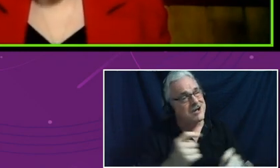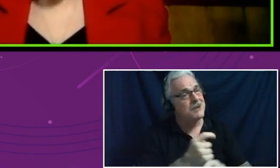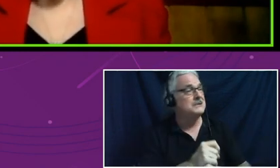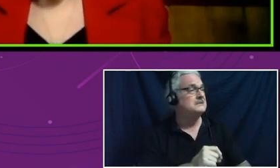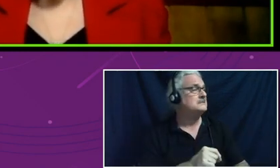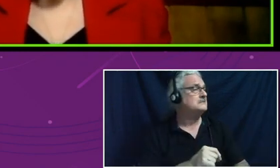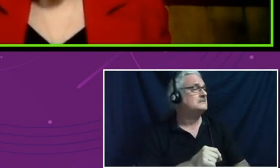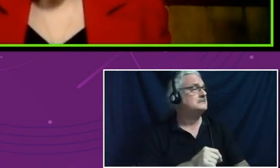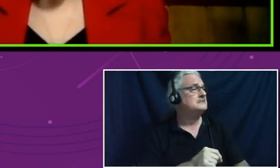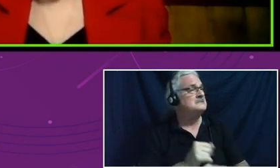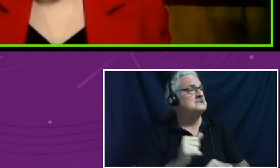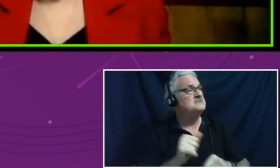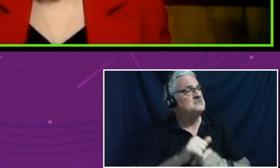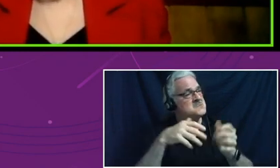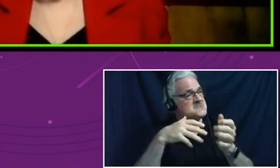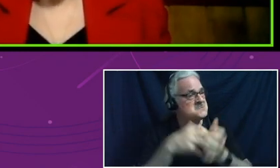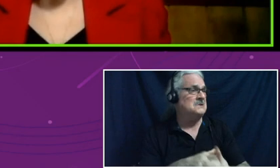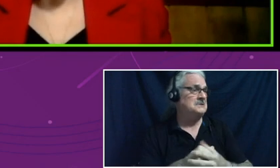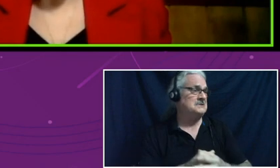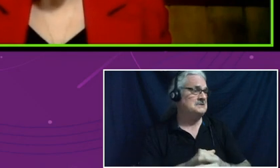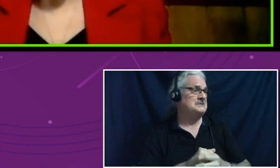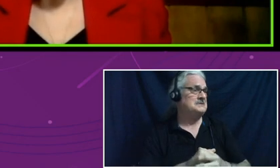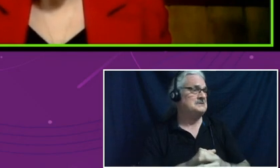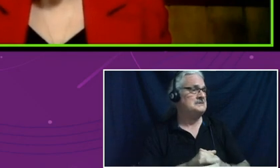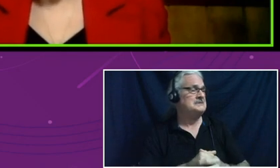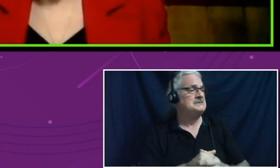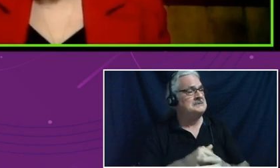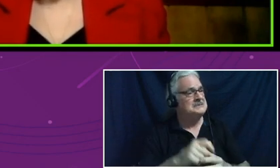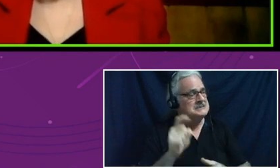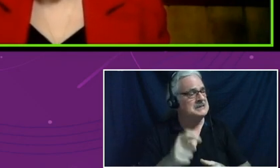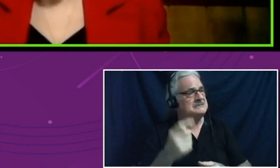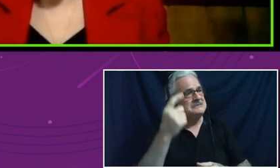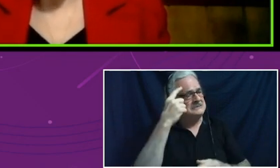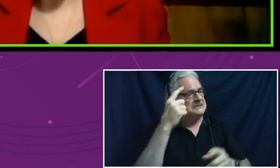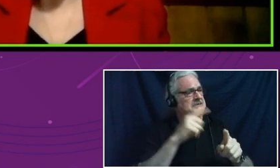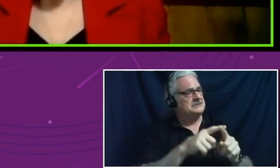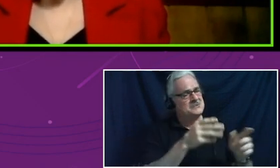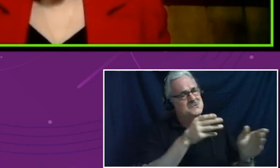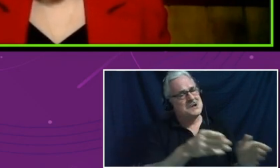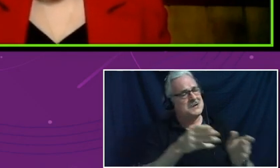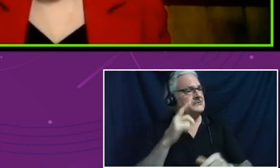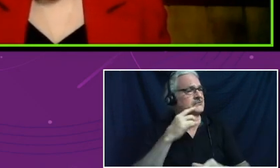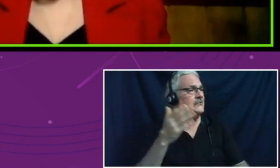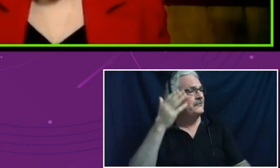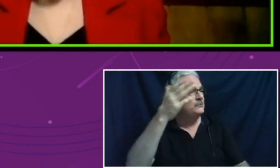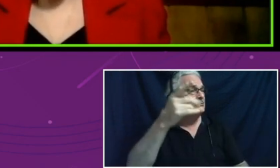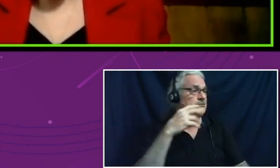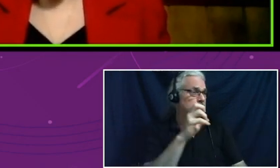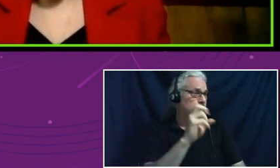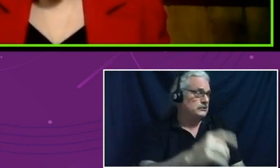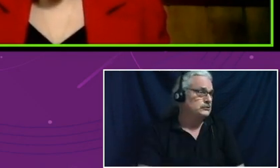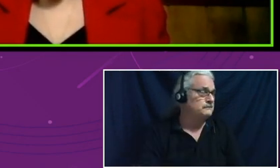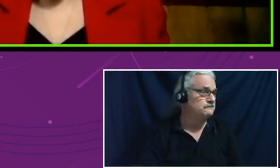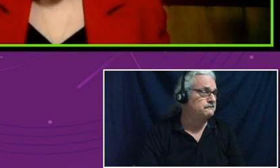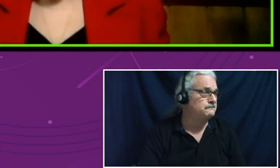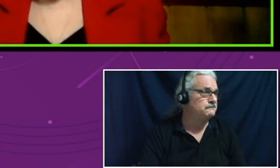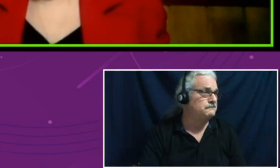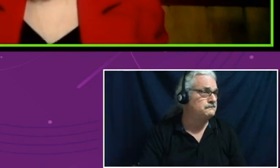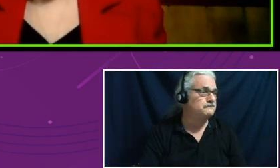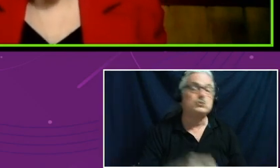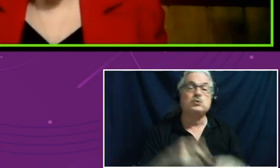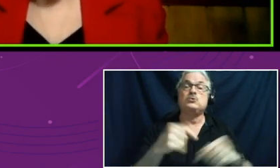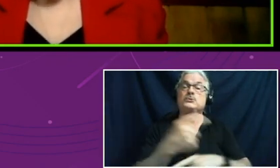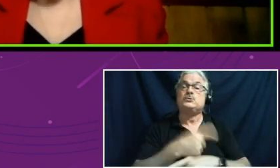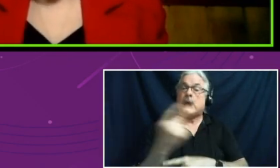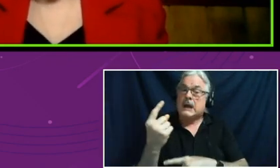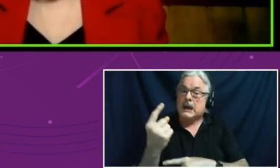sans aucun doute, nous devons penser différemment au sujet de l'avenir de l'éducation. Pendant l'événement d'aujourd'hui, on va en entendre beaucoup plus au sujet des mesures concrètes que nous